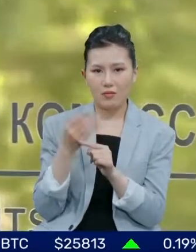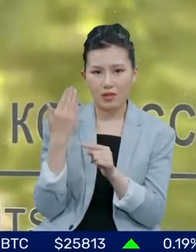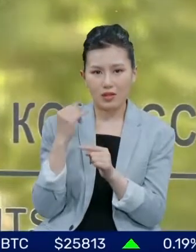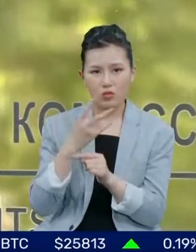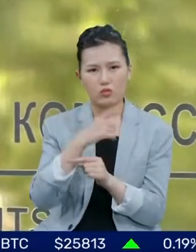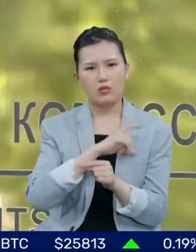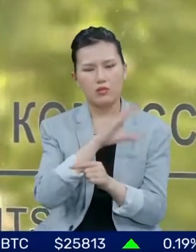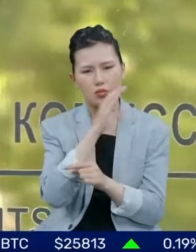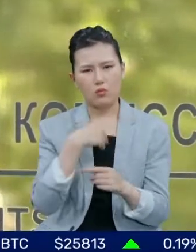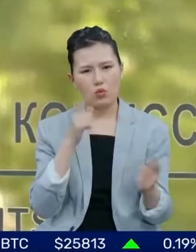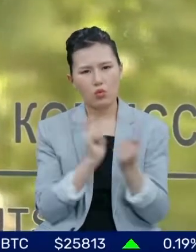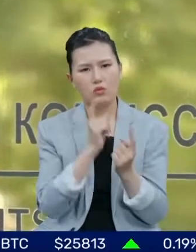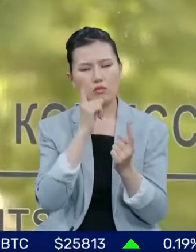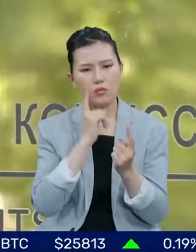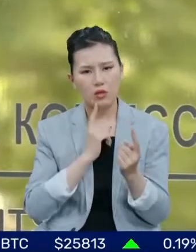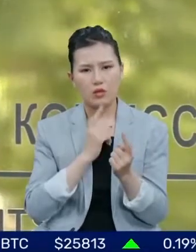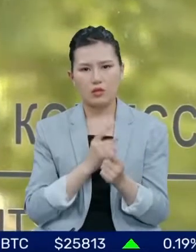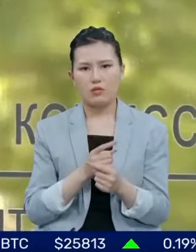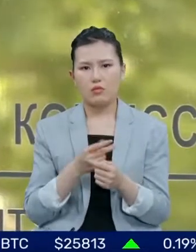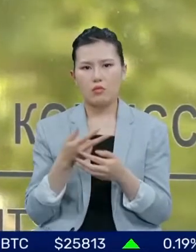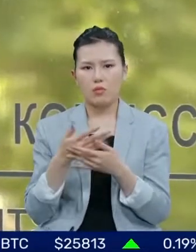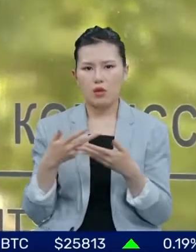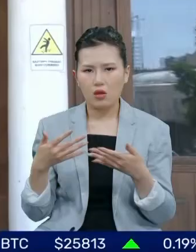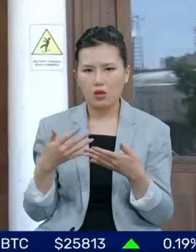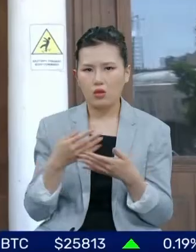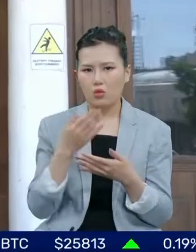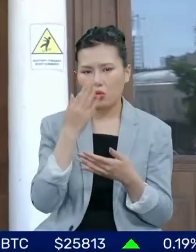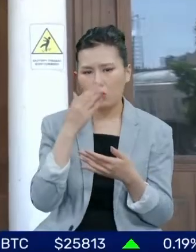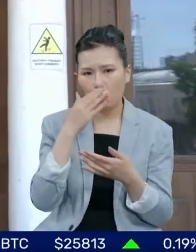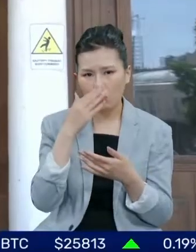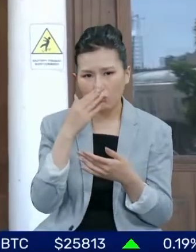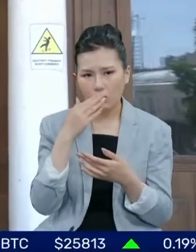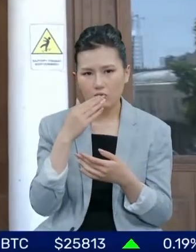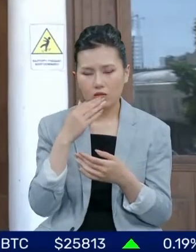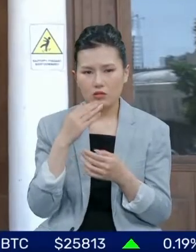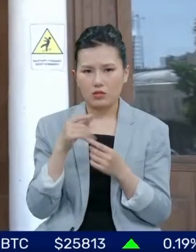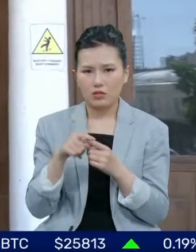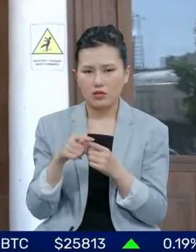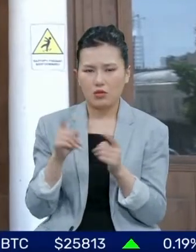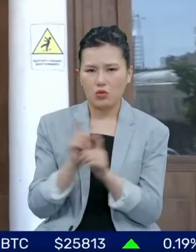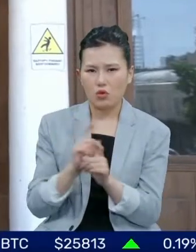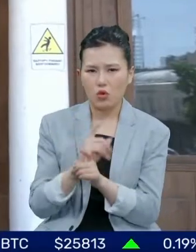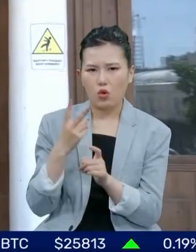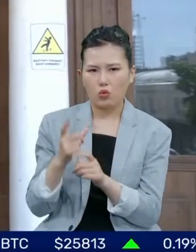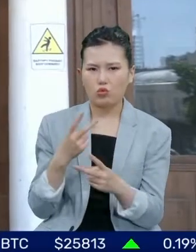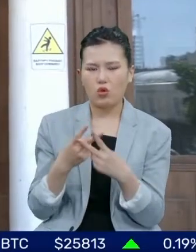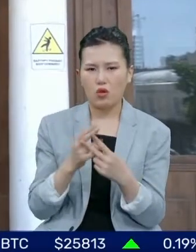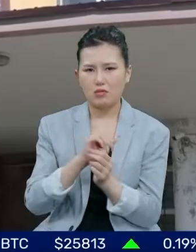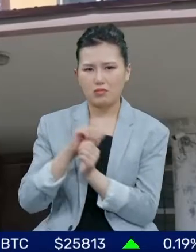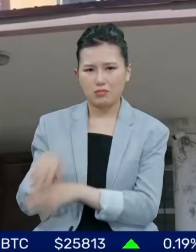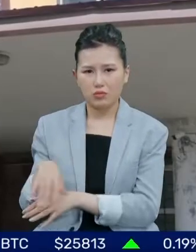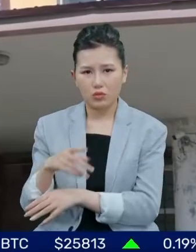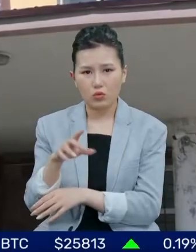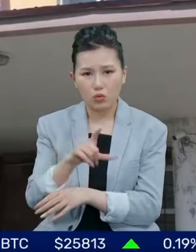хэлхийг шаардаж тус иргэд дээр хуурамч нотлох баримт бүрдүүлэн хуурамчаар яллахад оролцсон хүмүүс өнөөдөр ч гэсэн тагнуулын ерхий газарт ажиллаж байгаа